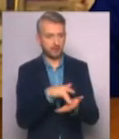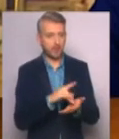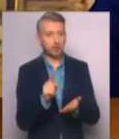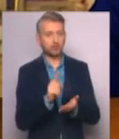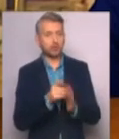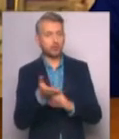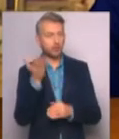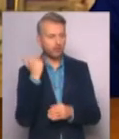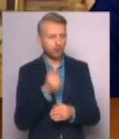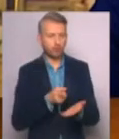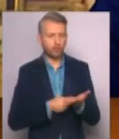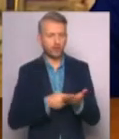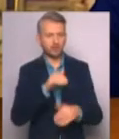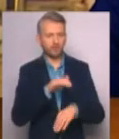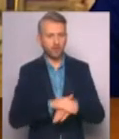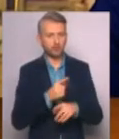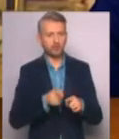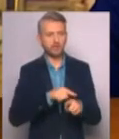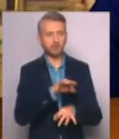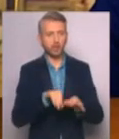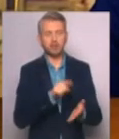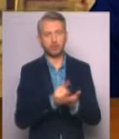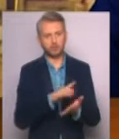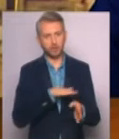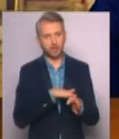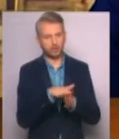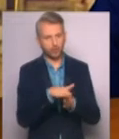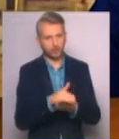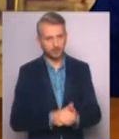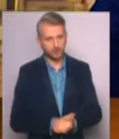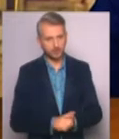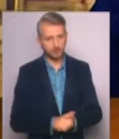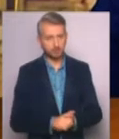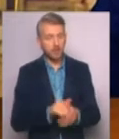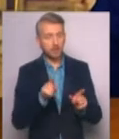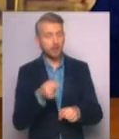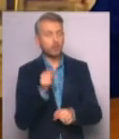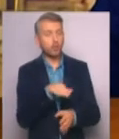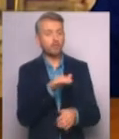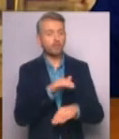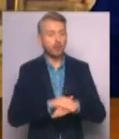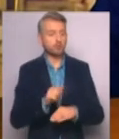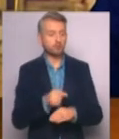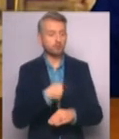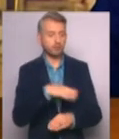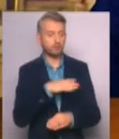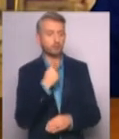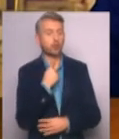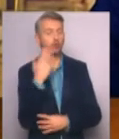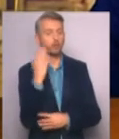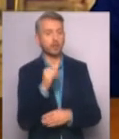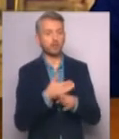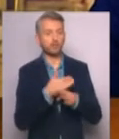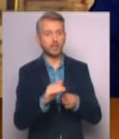давно доконаний і доведений факт, що цей проект має бути реалізований. Ну, навіть той факт, що нами було проголосовано і